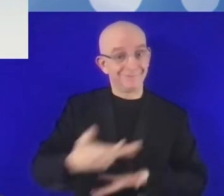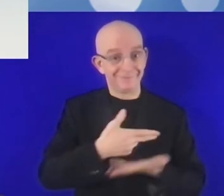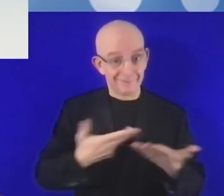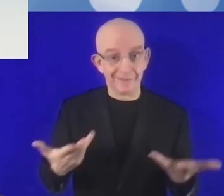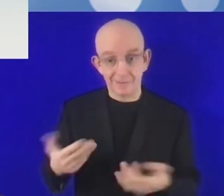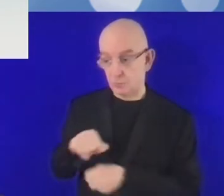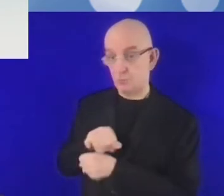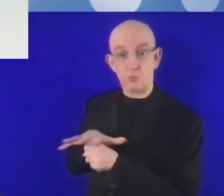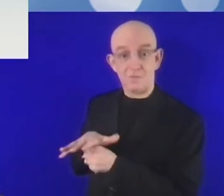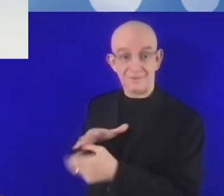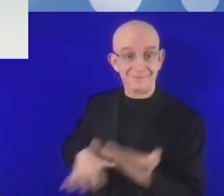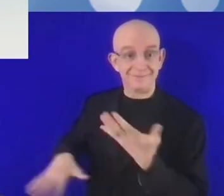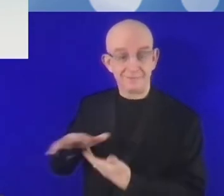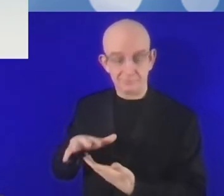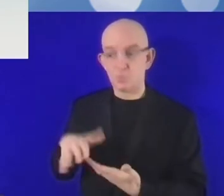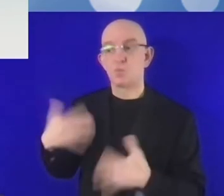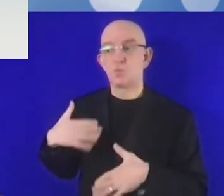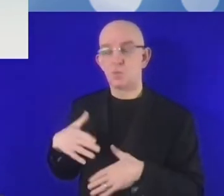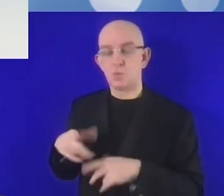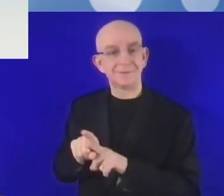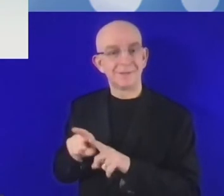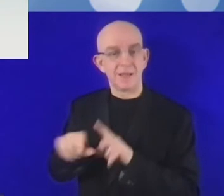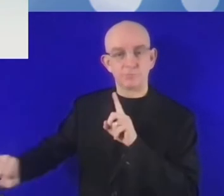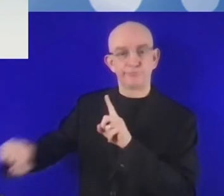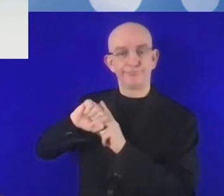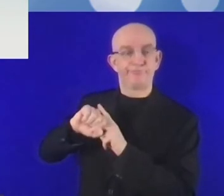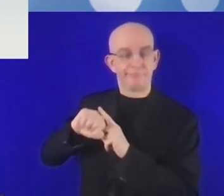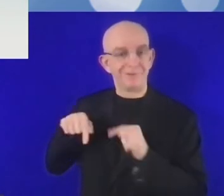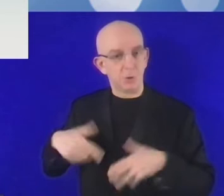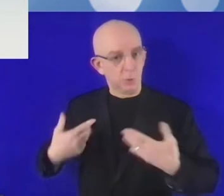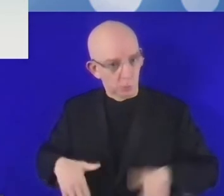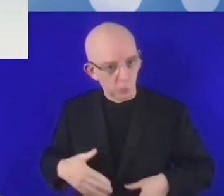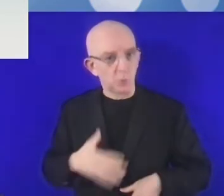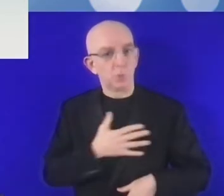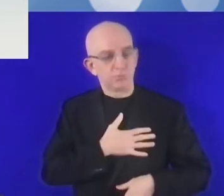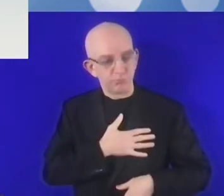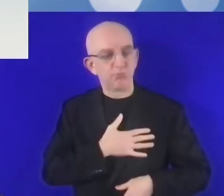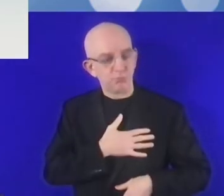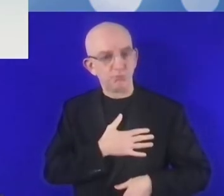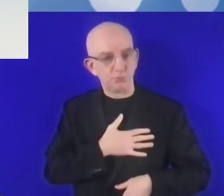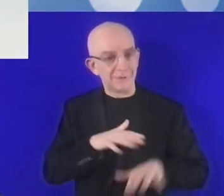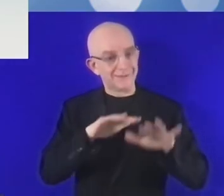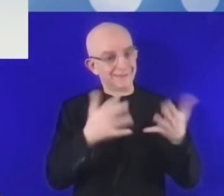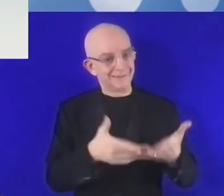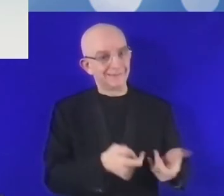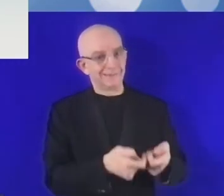Je trouve particulièrement évocateur le fait que cette réunion soit organisée en format hybride.